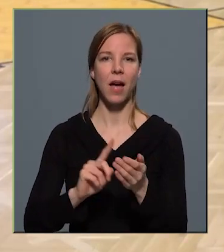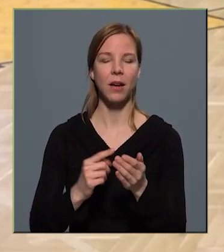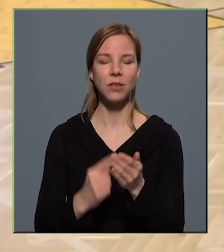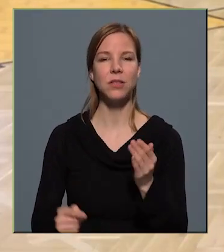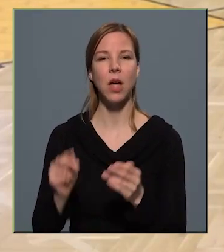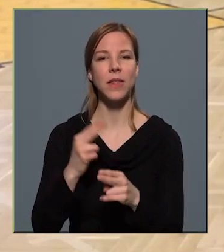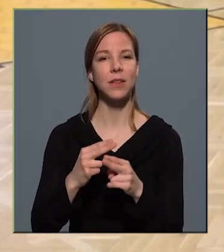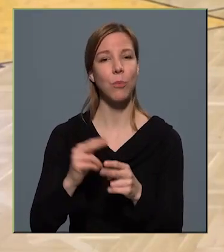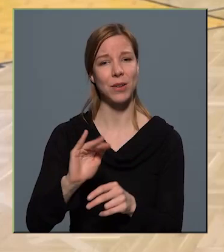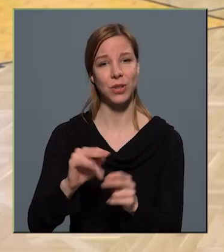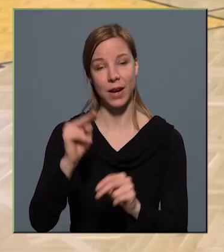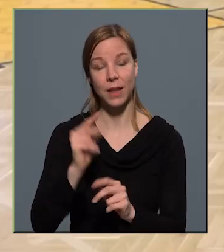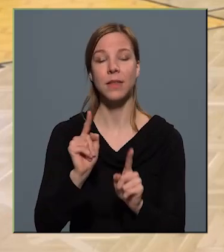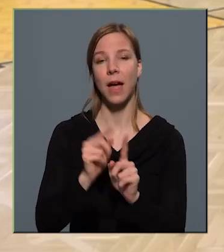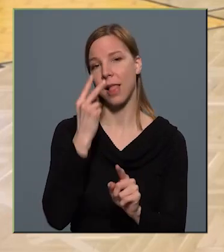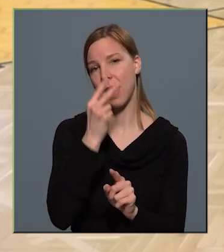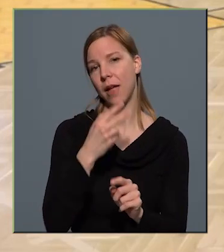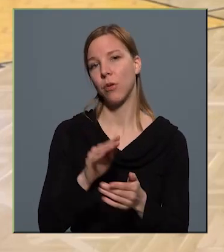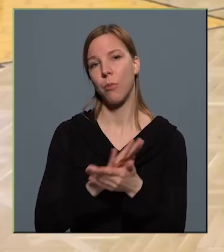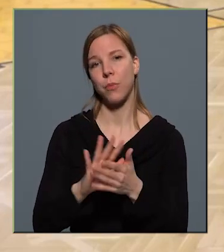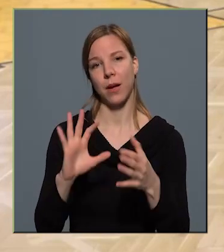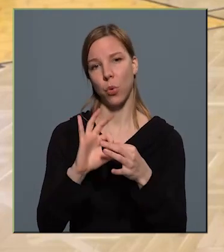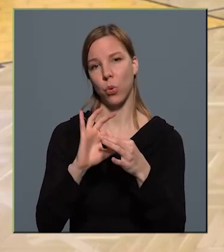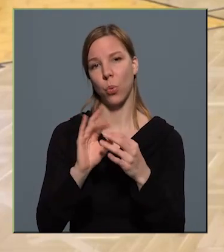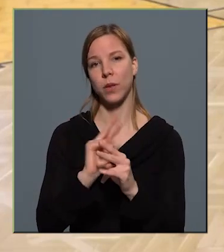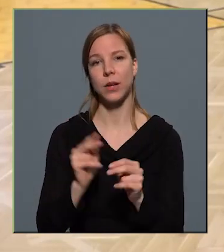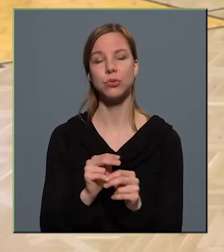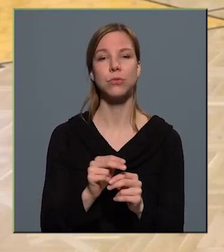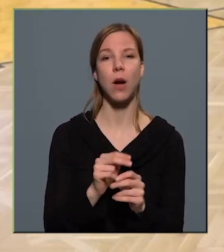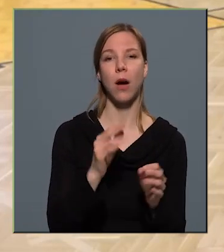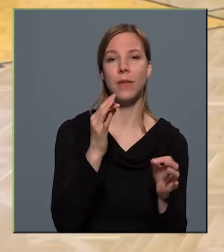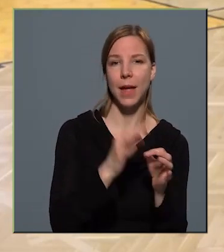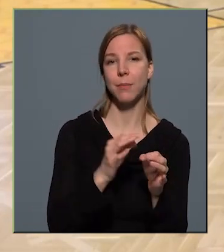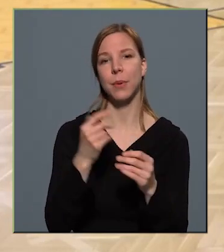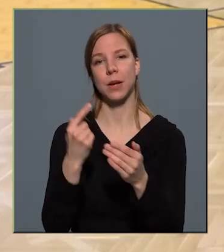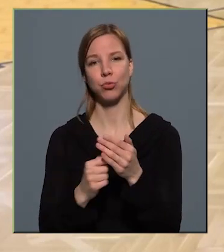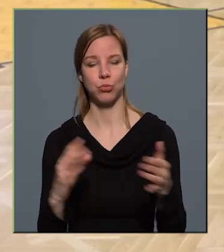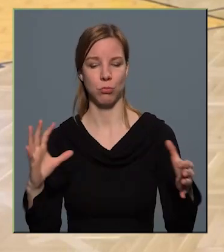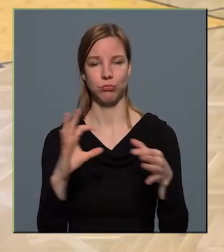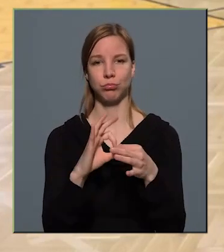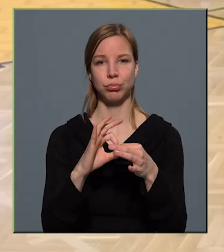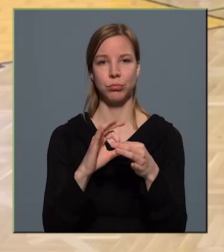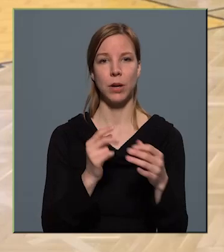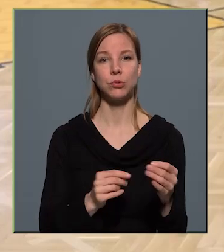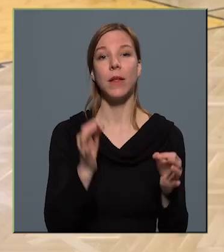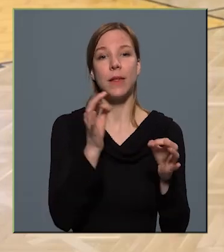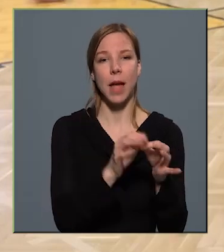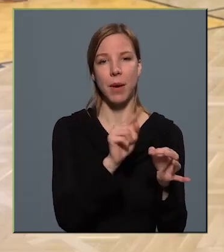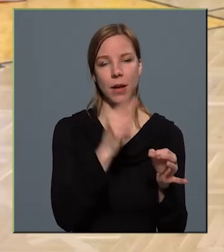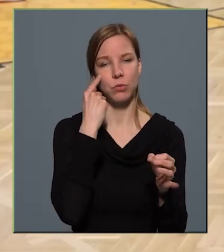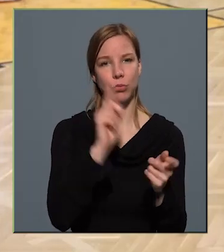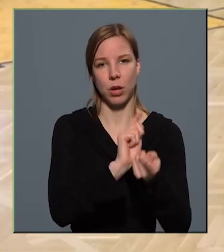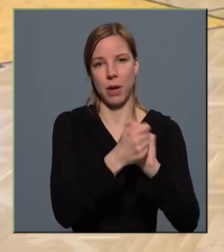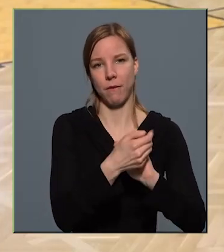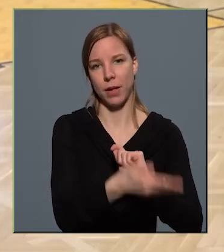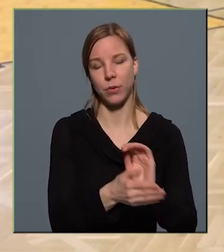látom azt, hogy milyen kötődés van a danosok és az épek között is, és ez azt gondolom, hogy az épeket is meg tudja változtatni.